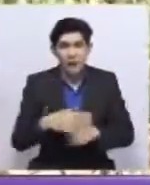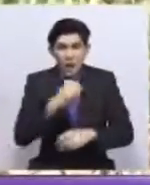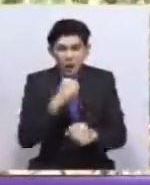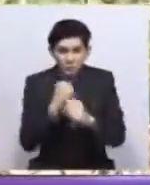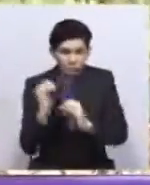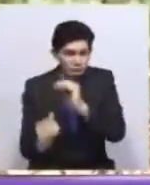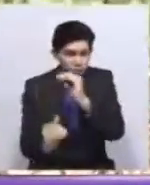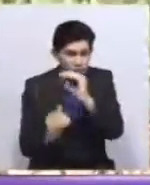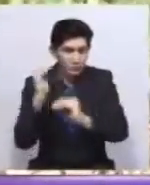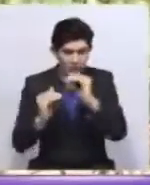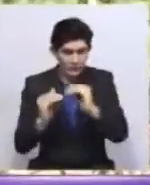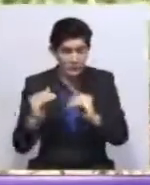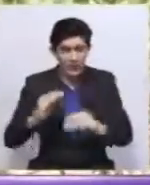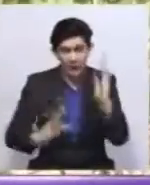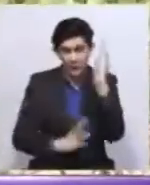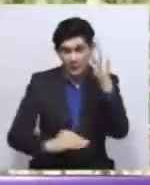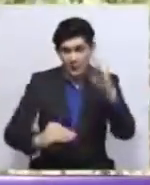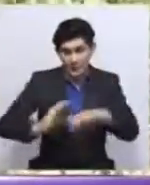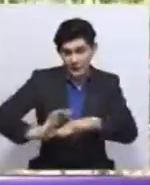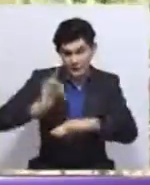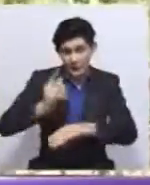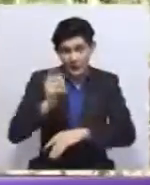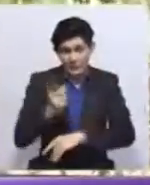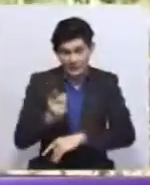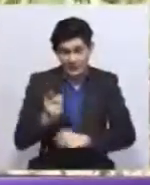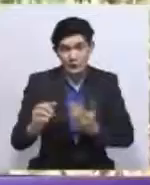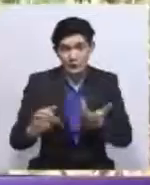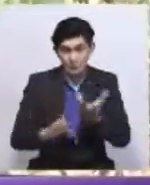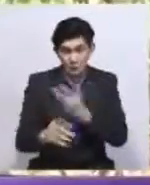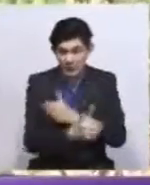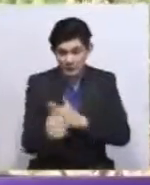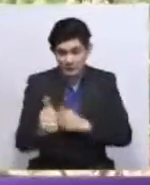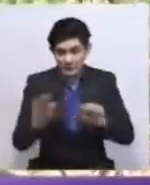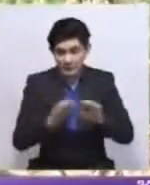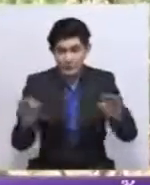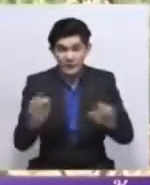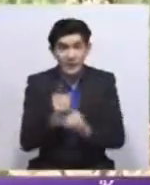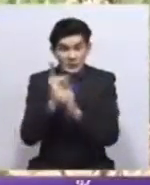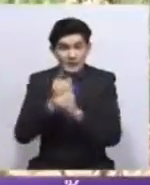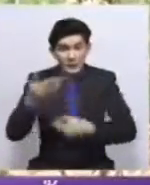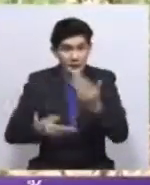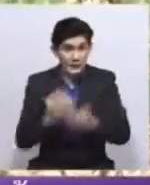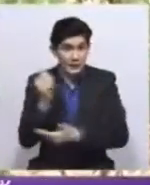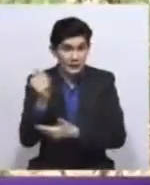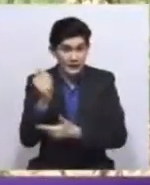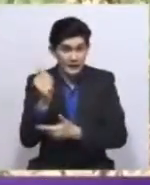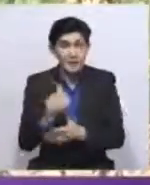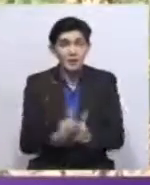ที่จะต่อยอดผลิตมันสำปะหลังอินทรีย์ได้อย่างมีคุณภาพตรงตามมาตรฐานที่ตลาดต้องการ